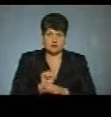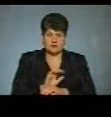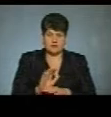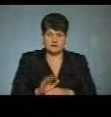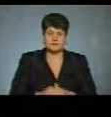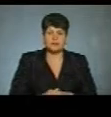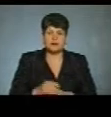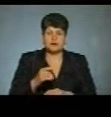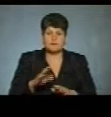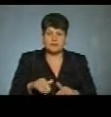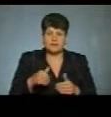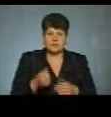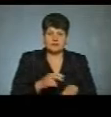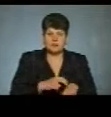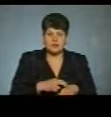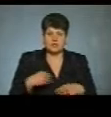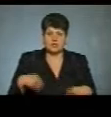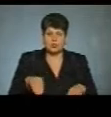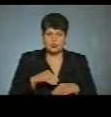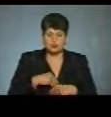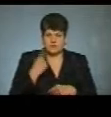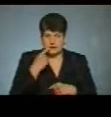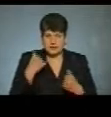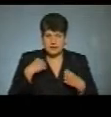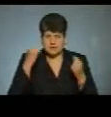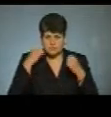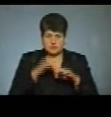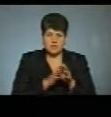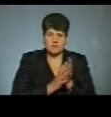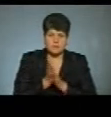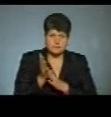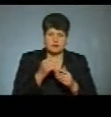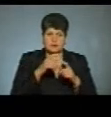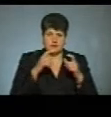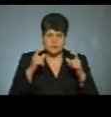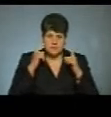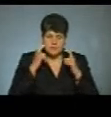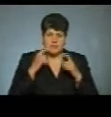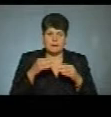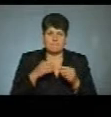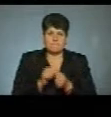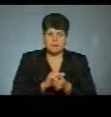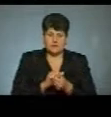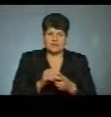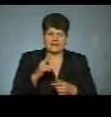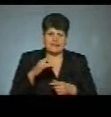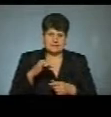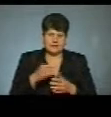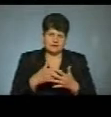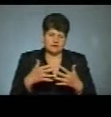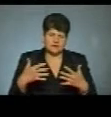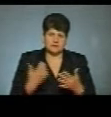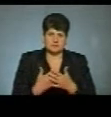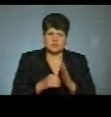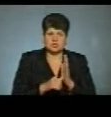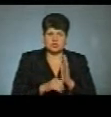Рожик розповіла, передали лікарні костюми індивідуального захисту, шапочки, маски, рукавиці, халати, окуляри, паперові рушники, дезінфектори та інші засоби приблизно